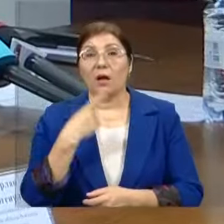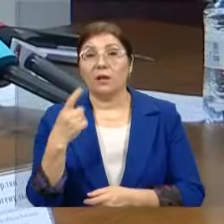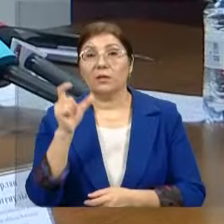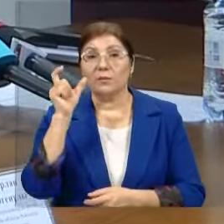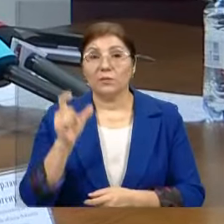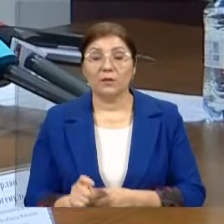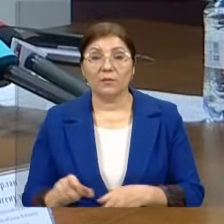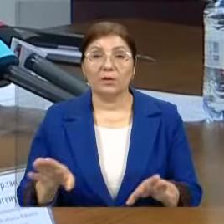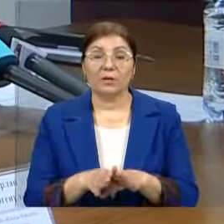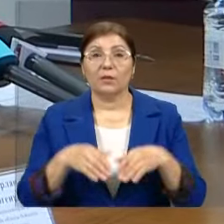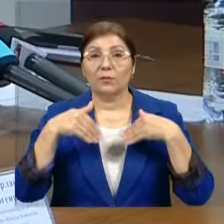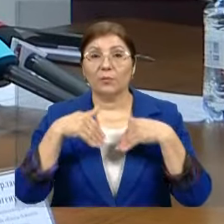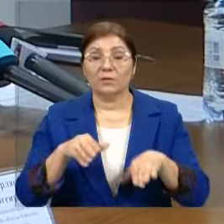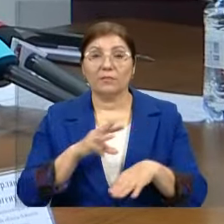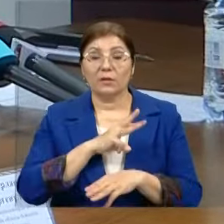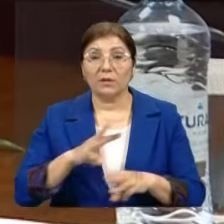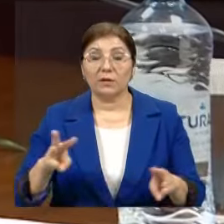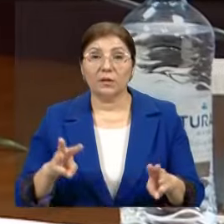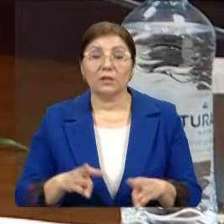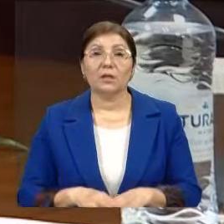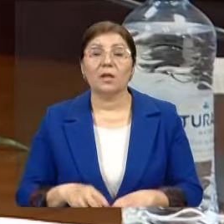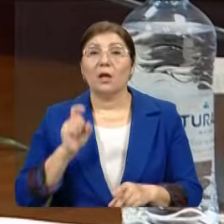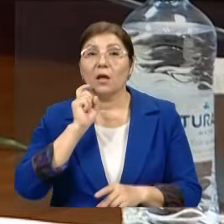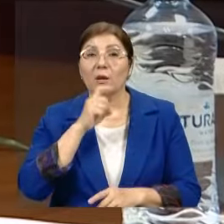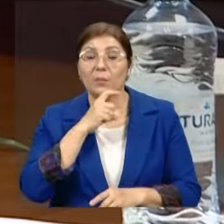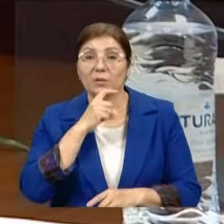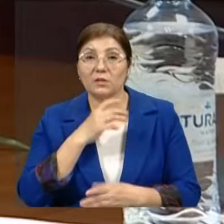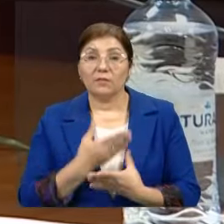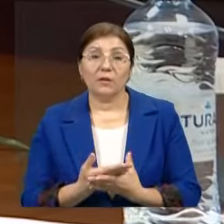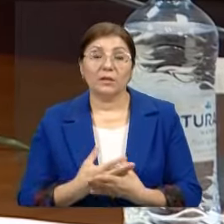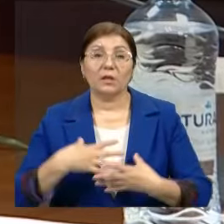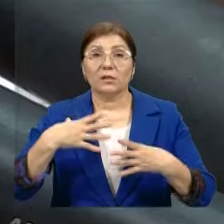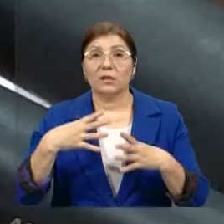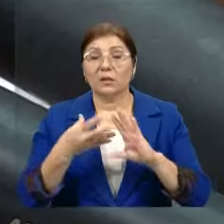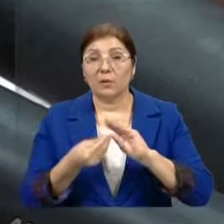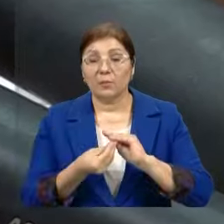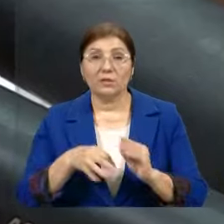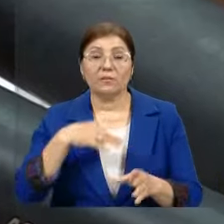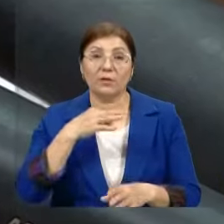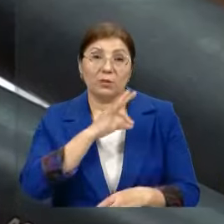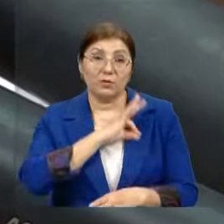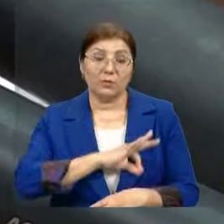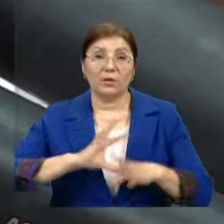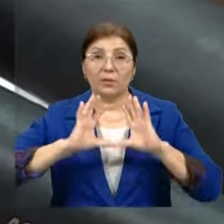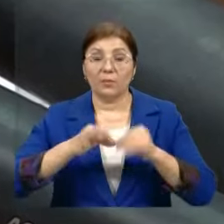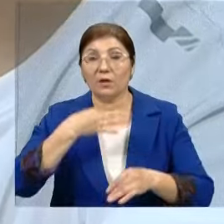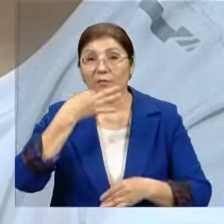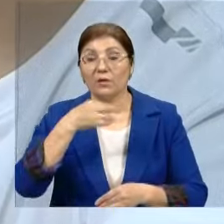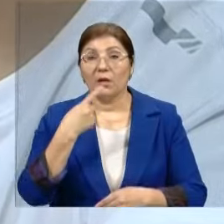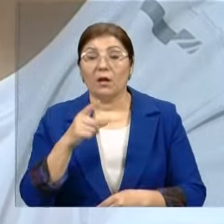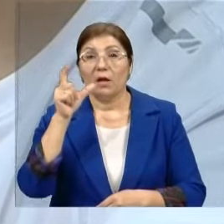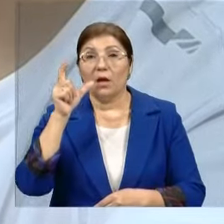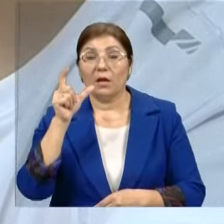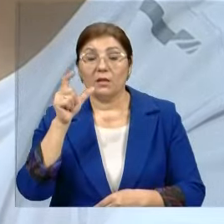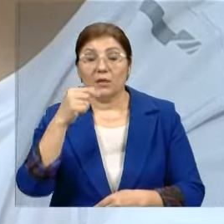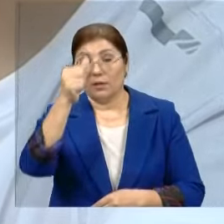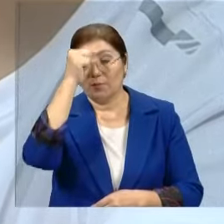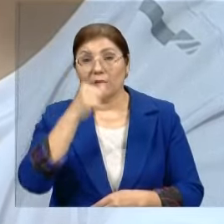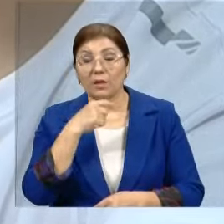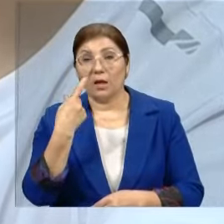К такому решению в Министерстве национальной экономики пришли, исходя из мирового опыта. По их мнению, в месяц один человек потребляет